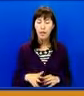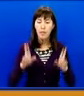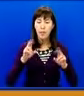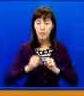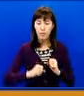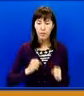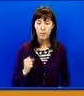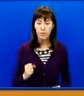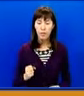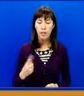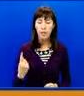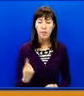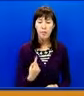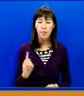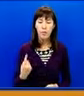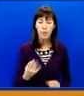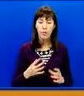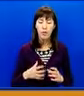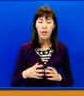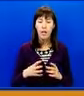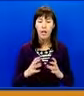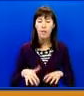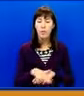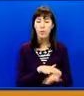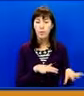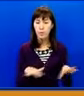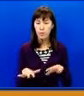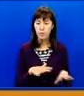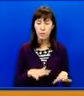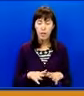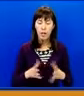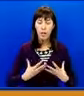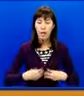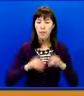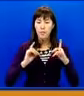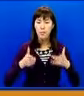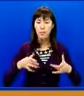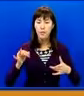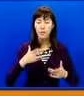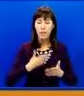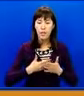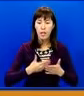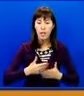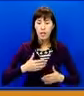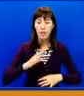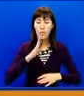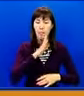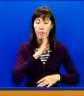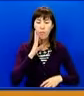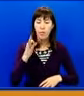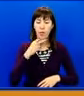правонарушений. За первый лишь год деятельности работы Советов общественного согласия и Советов матерей